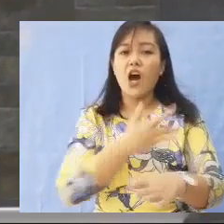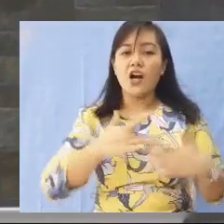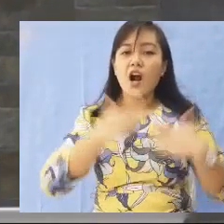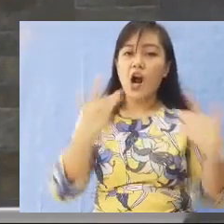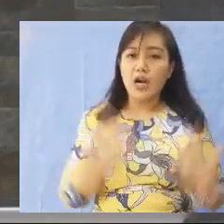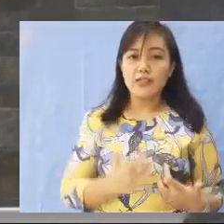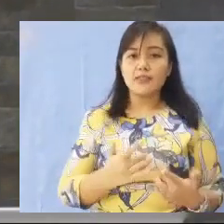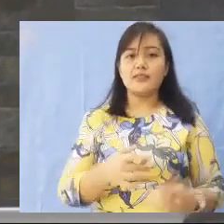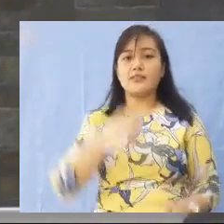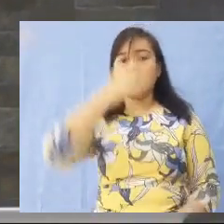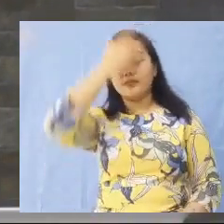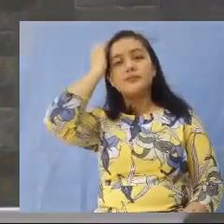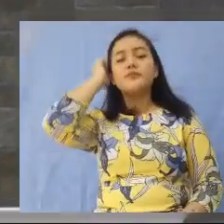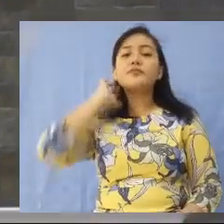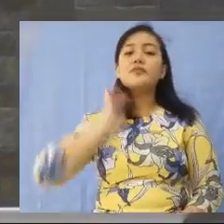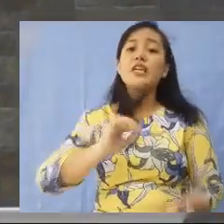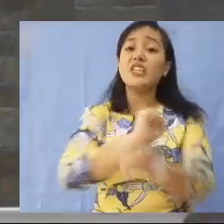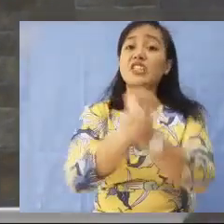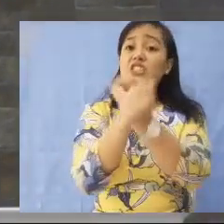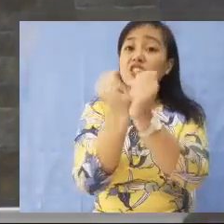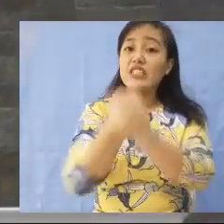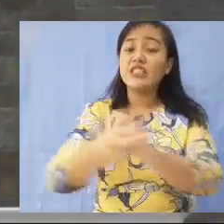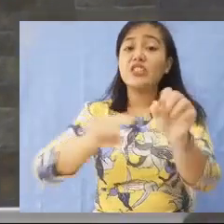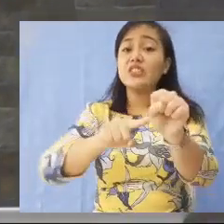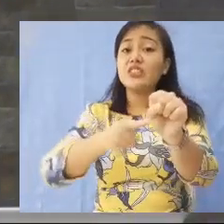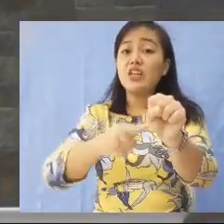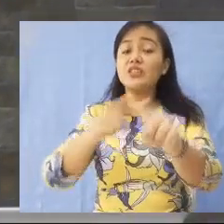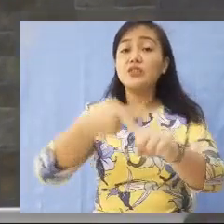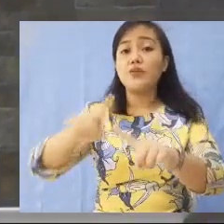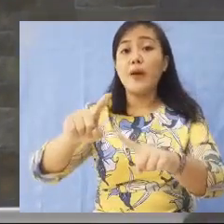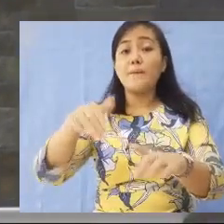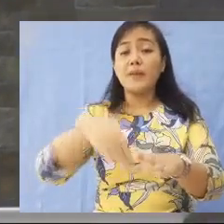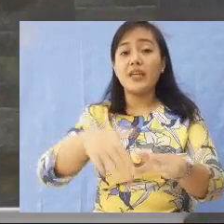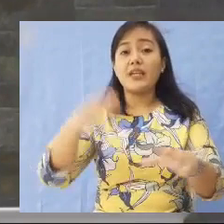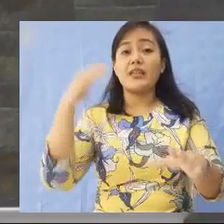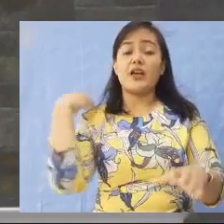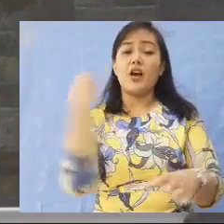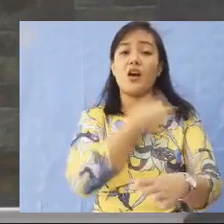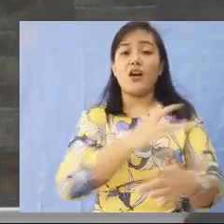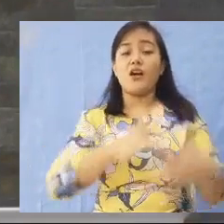ang distress at nagpapakamatay sa labas, huwag naman sana tayo.